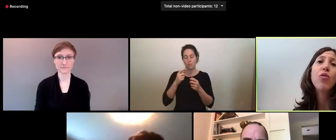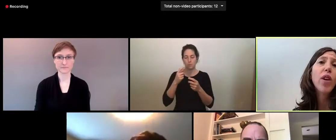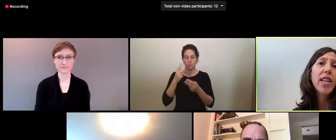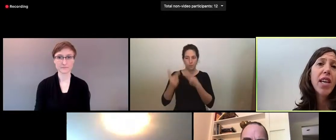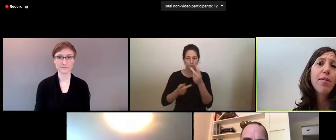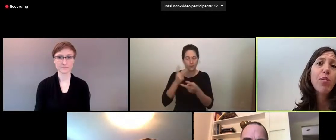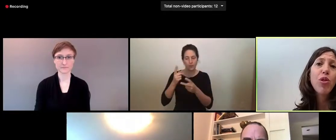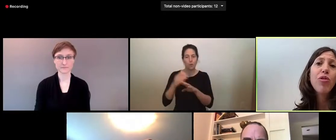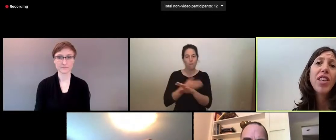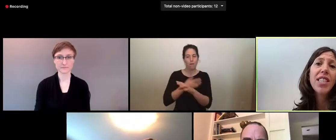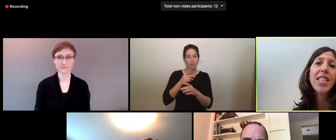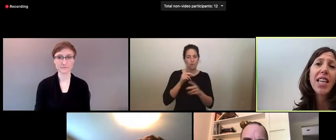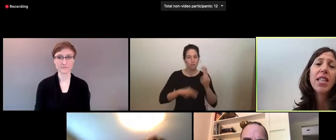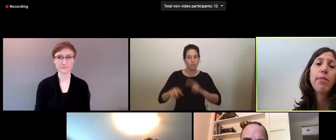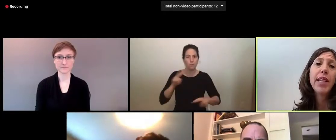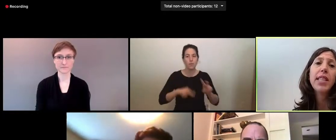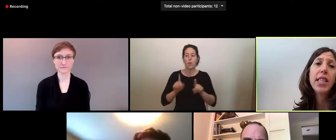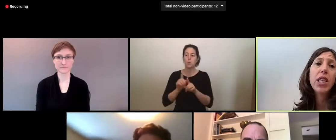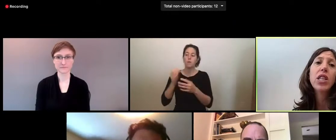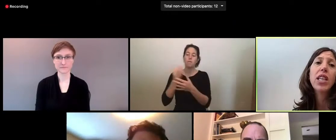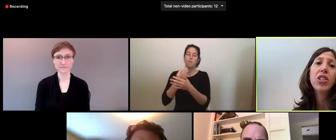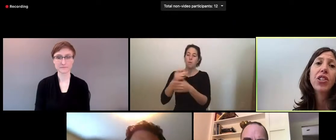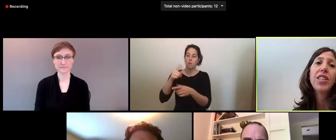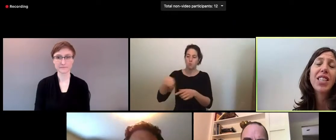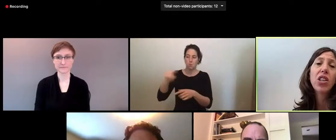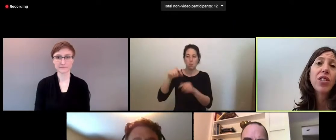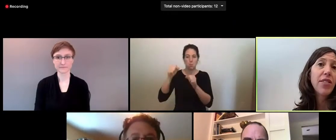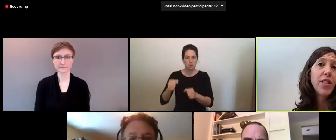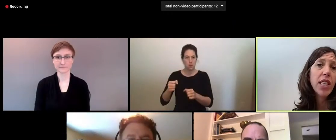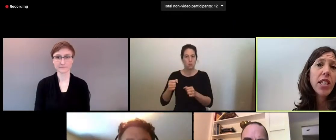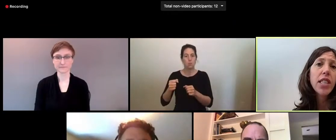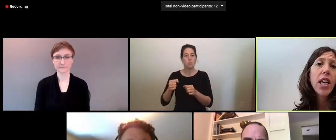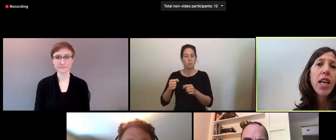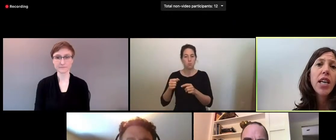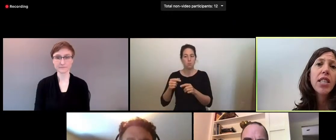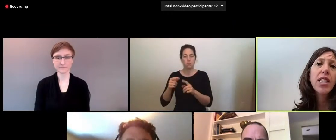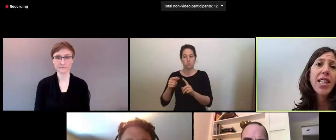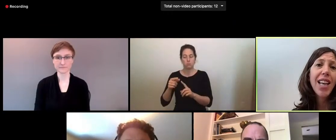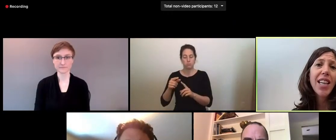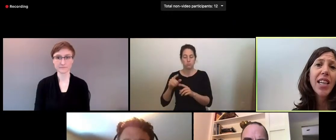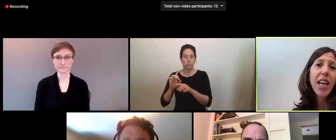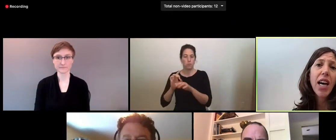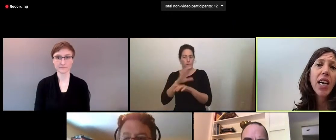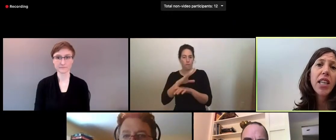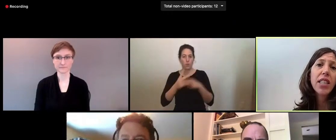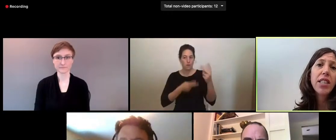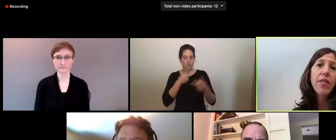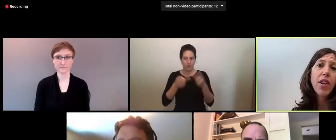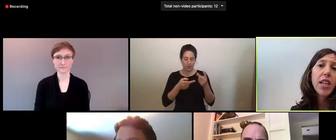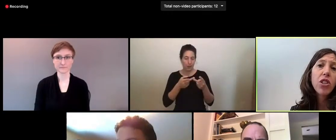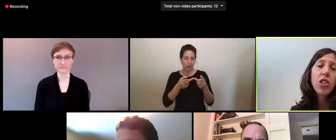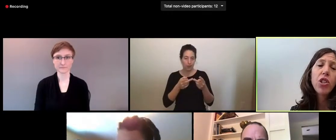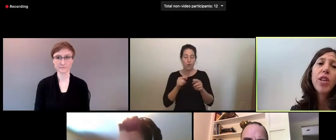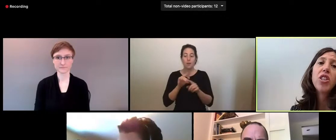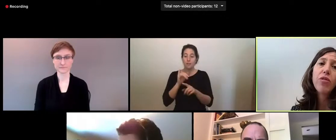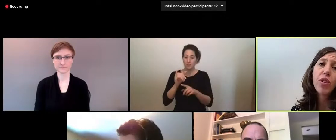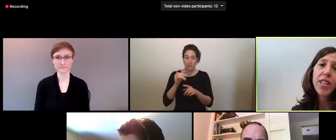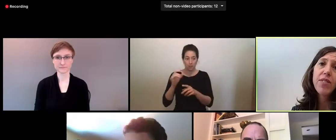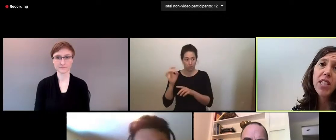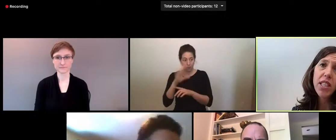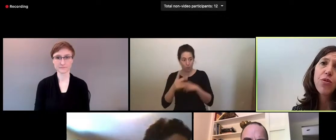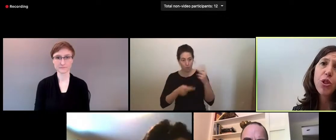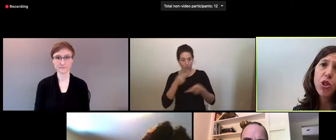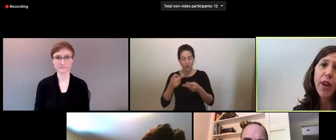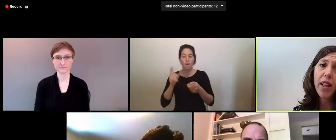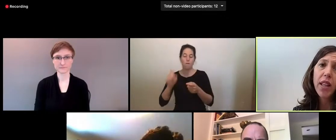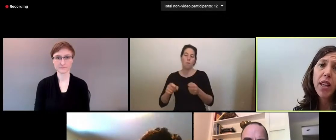que les foyers peuvent décider de maintenir l'interdiction des visites. Si tel est le cas, ils devraient continuer d'offrir